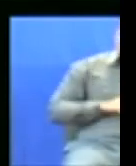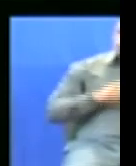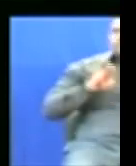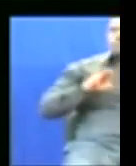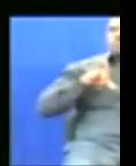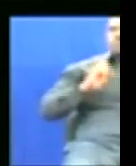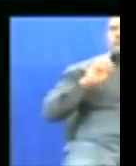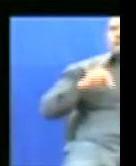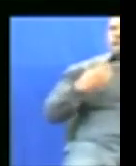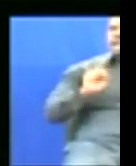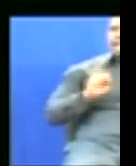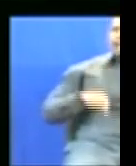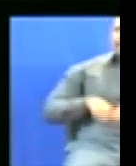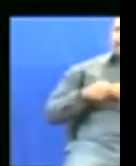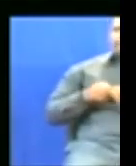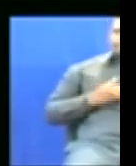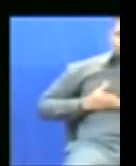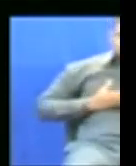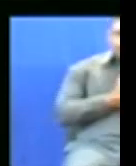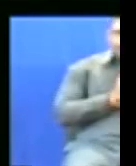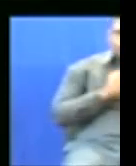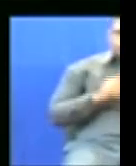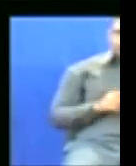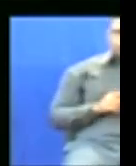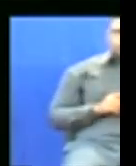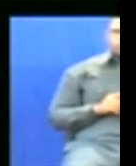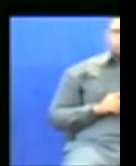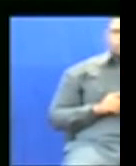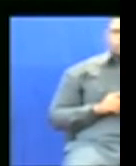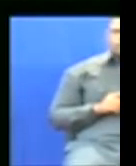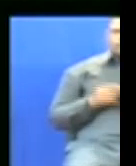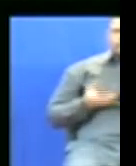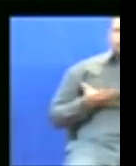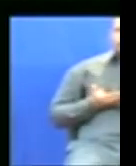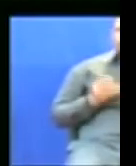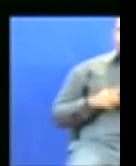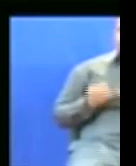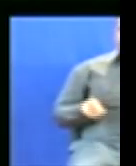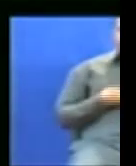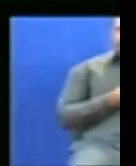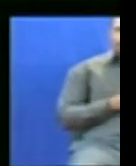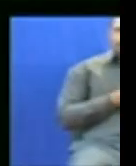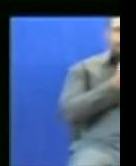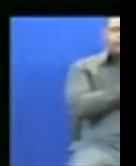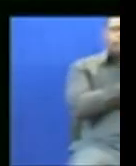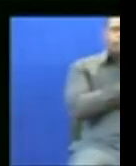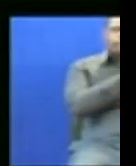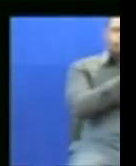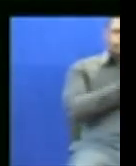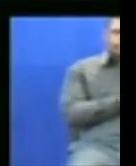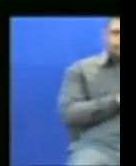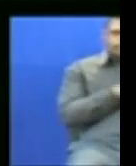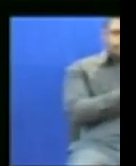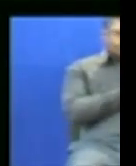imeharibika, haipitiki. Na barabara hii sisi miaka yote tumeiombea ipandishwe hadhi, ianze kuhudumiwa na TANROADS, kwa sababu inaunganisha